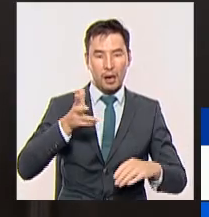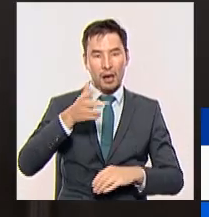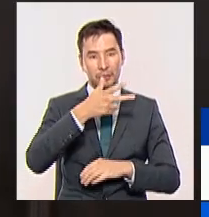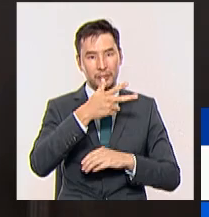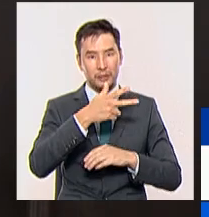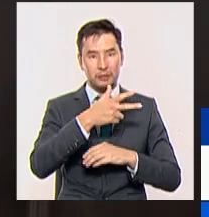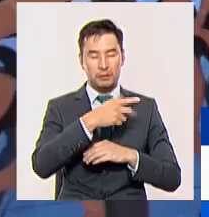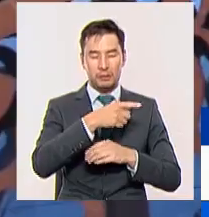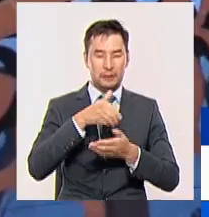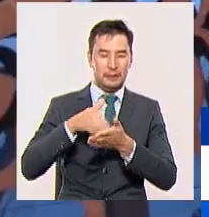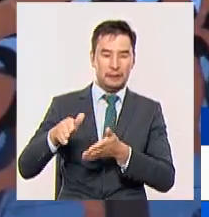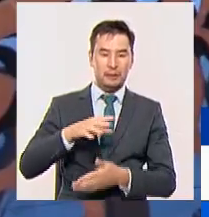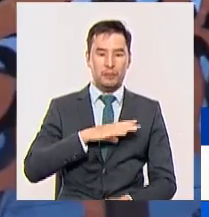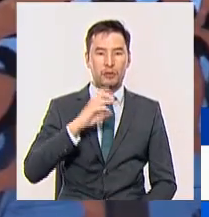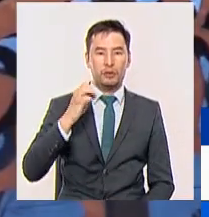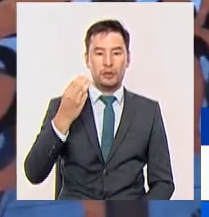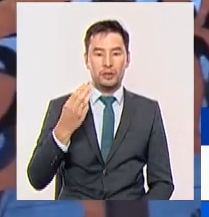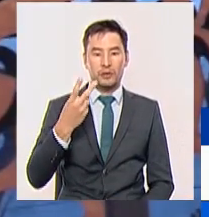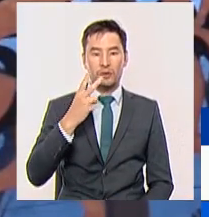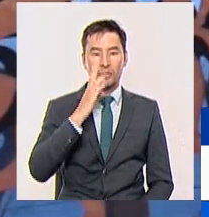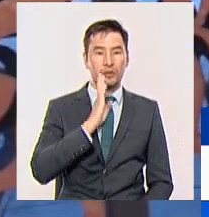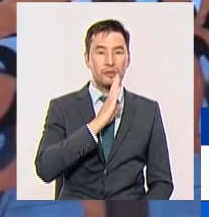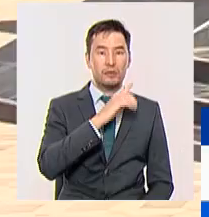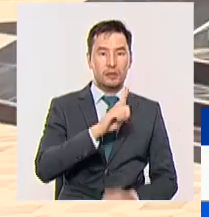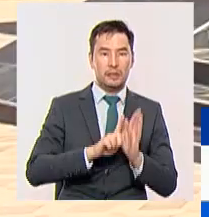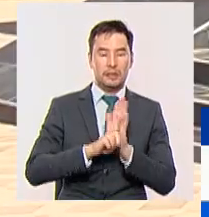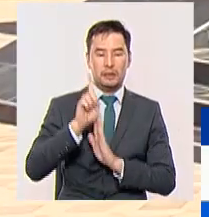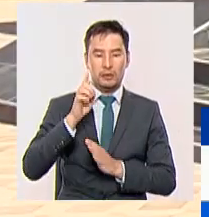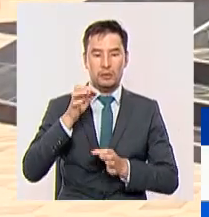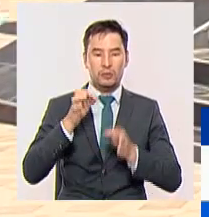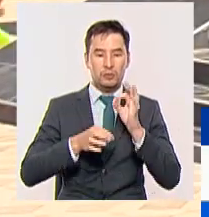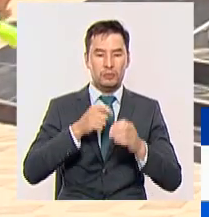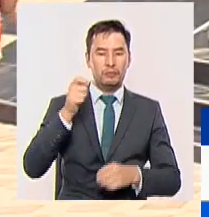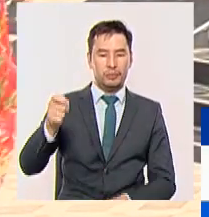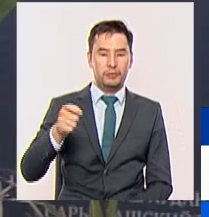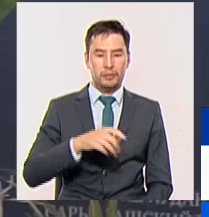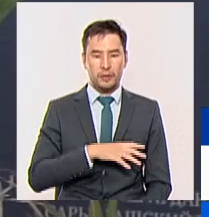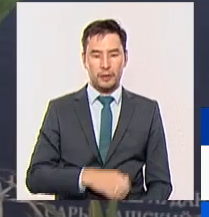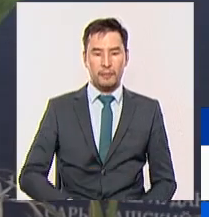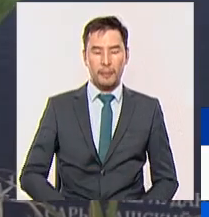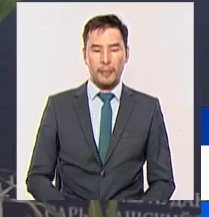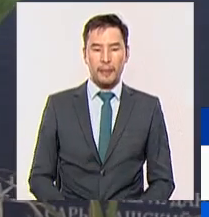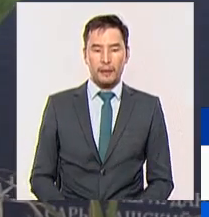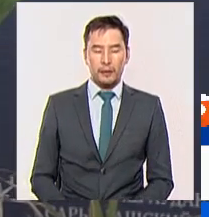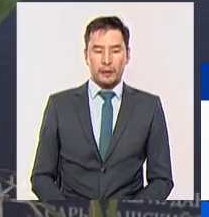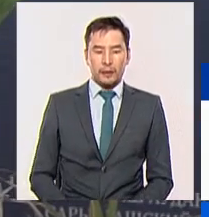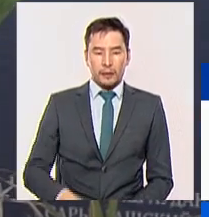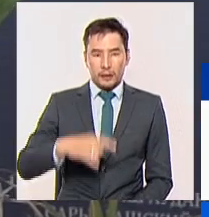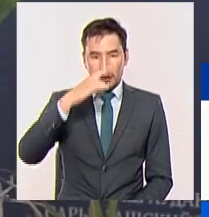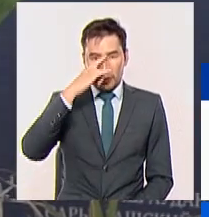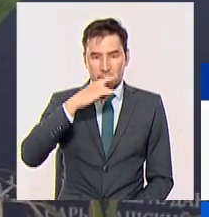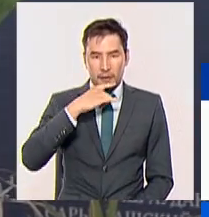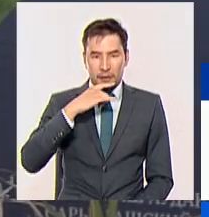бас тартты. Ал Сарағаш аудандық соты екі әйелге қатысты іс сотқа түскенін жеткізді. Қазақстан Республикасы қылмыстық кодексінің